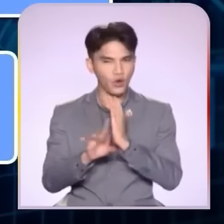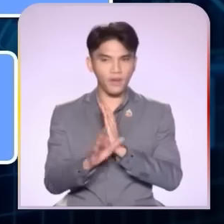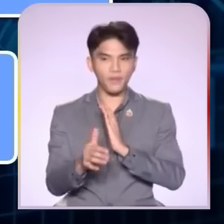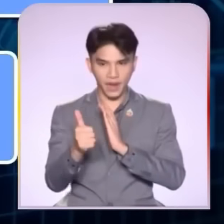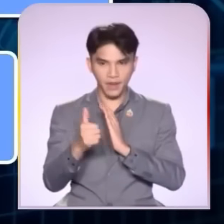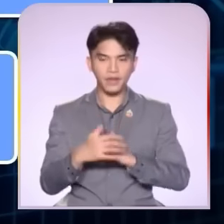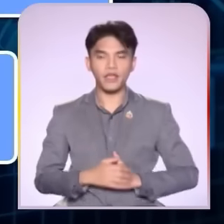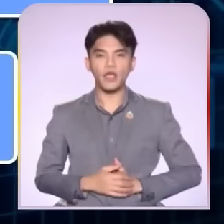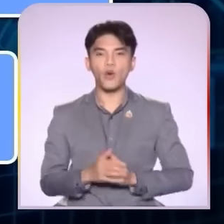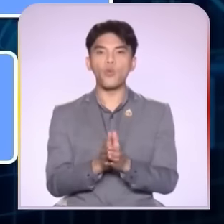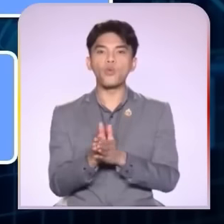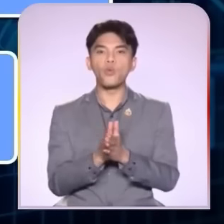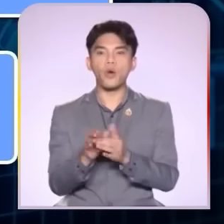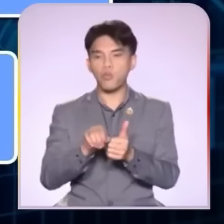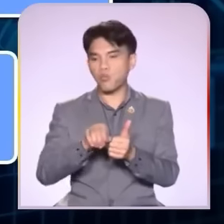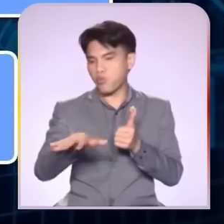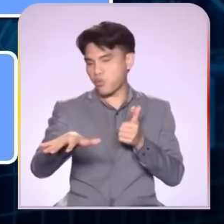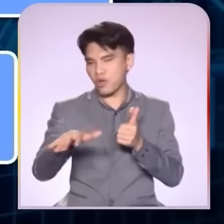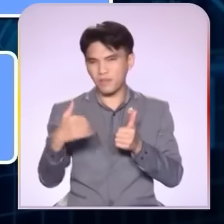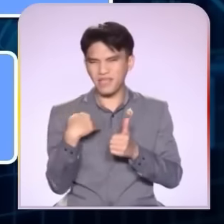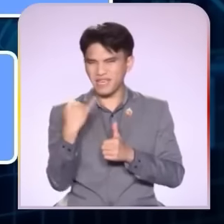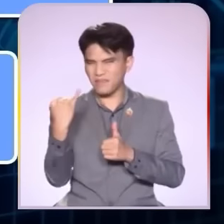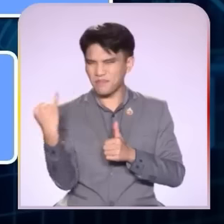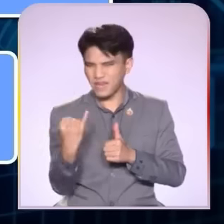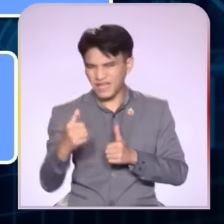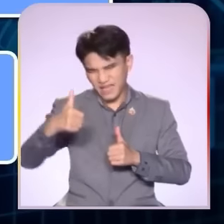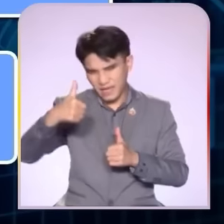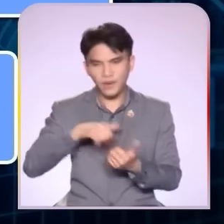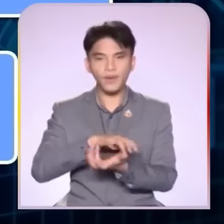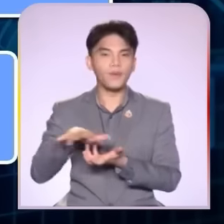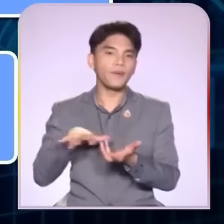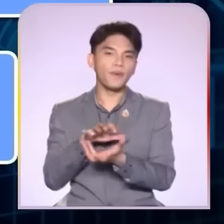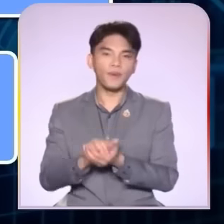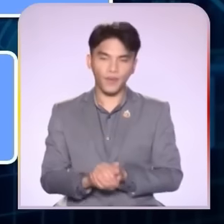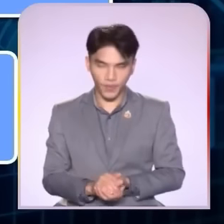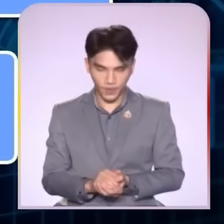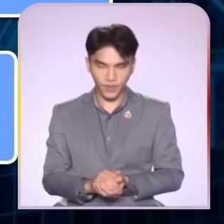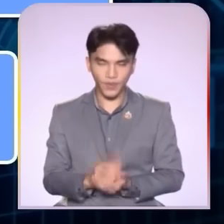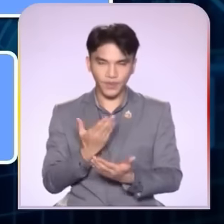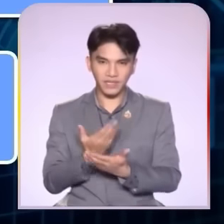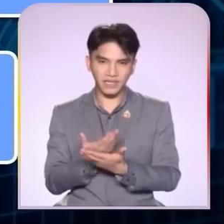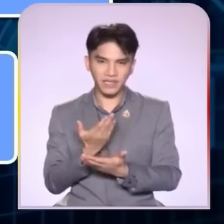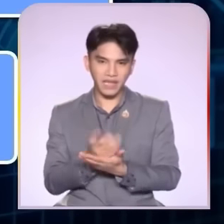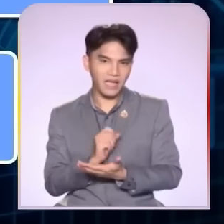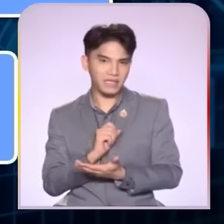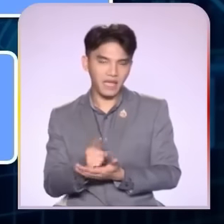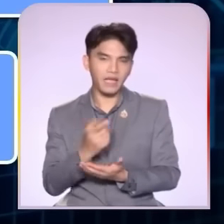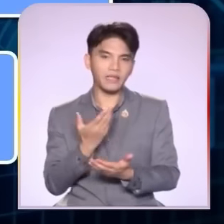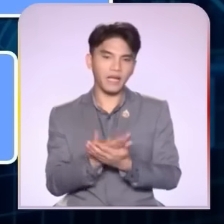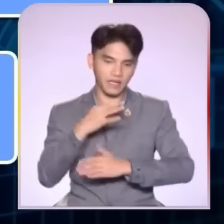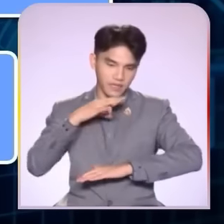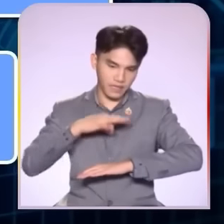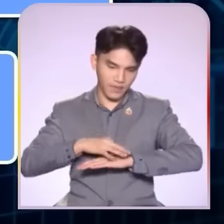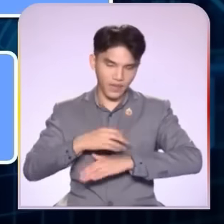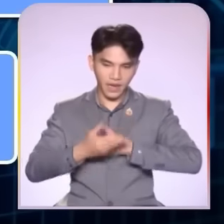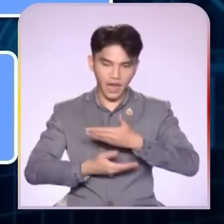าพส่วนแชร์ลูกโซ่คุณภาพจะมีทั้งดีไม่ดีปะปนกันไปการจ่ายค่าตอบแทนธุรกิจขายตรงรายได้และตำแหน่ง